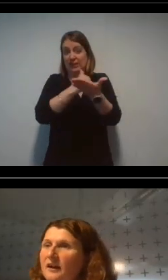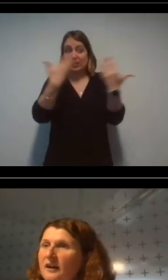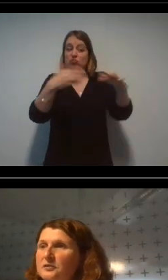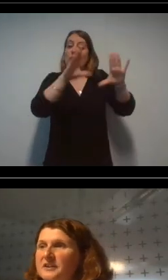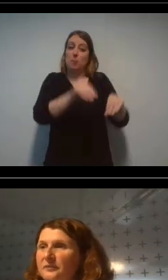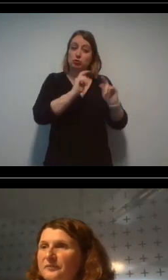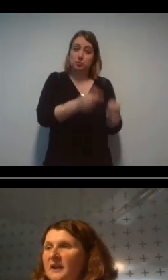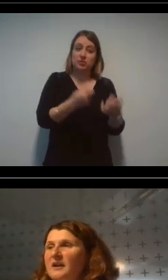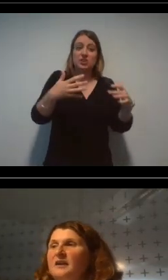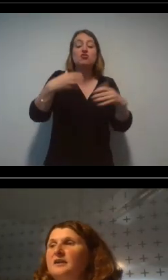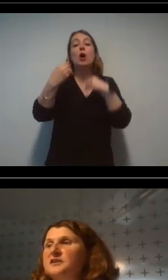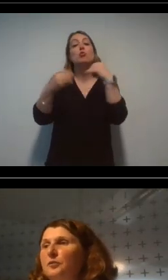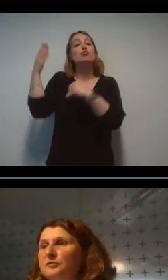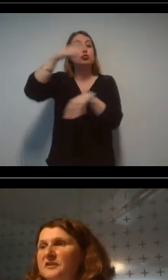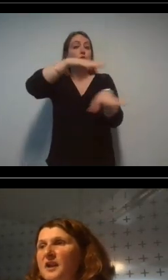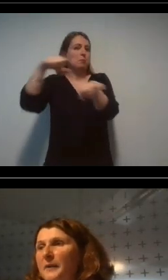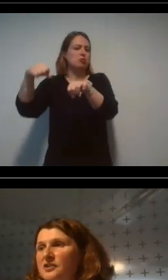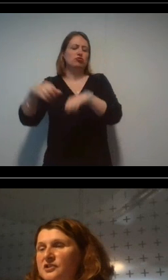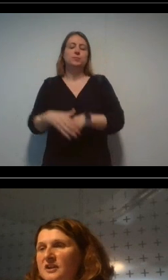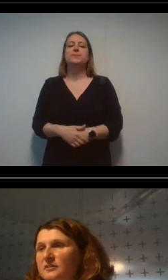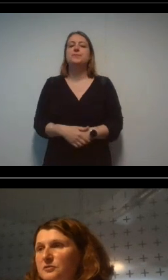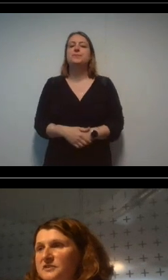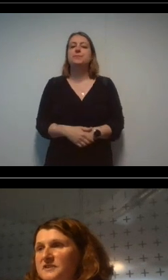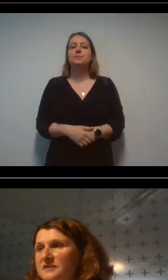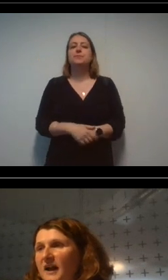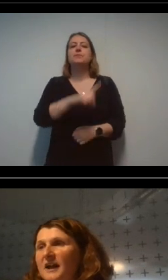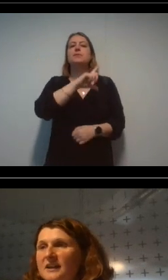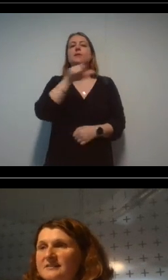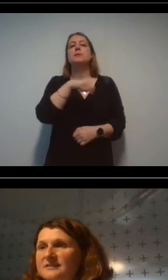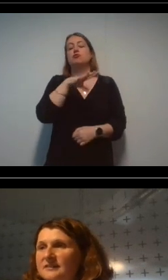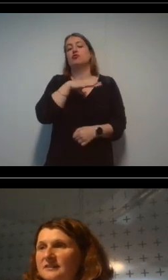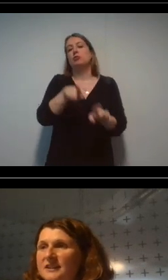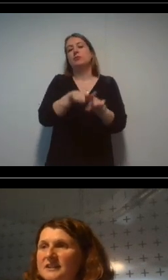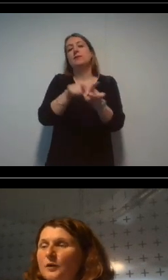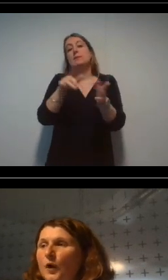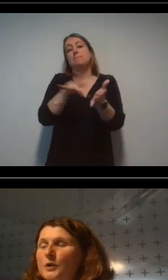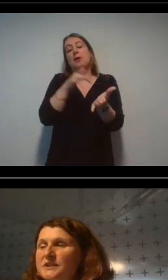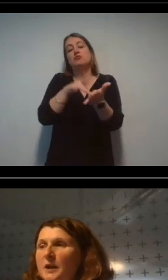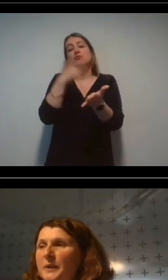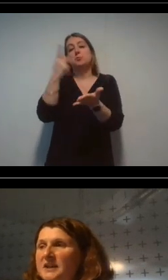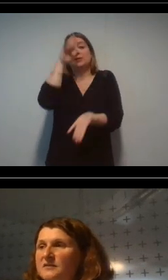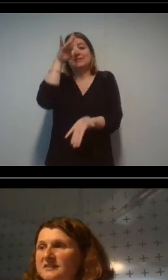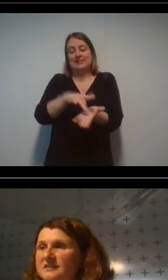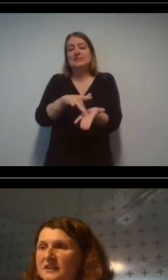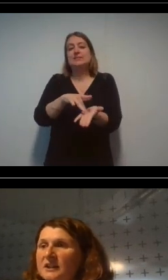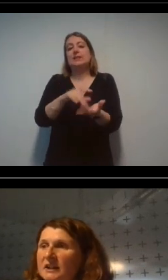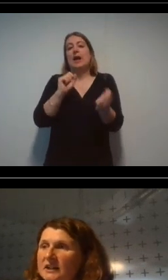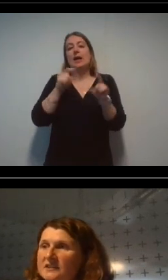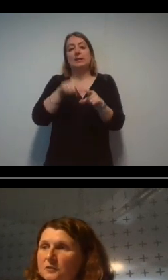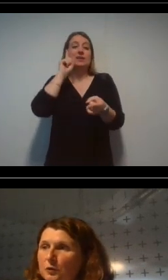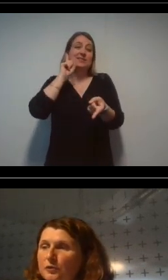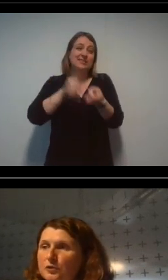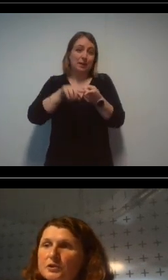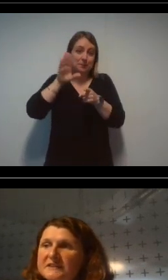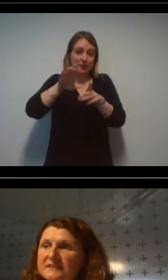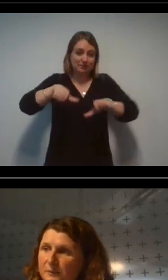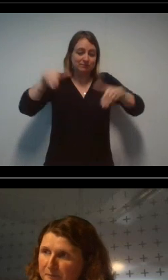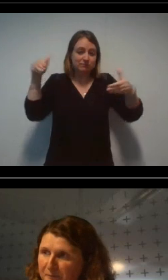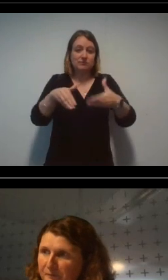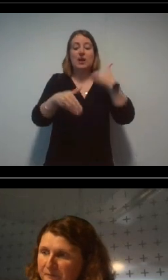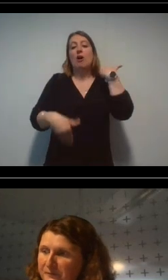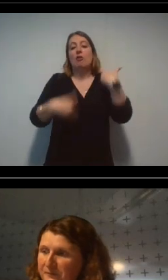salariés à venir. Et évidemment, vous avez la page du site Atlas dédiée au handicap et à la diversité qui se trouve